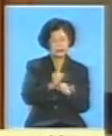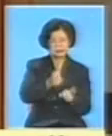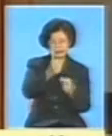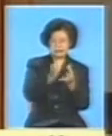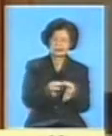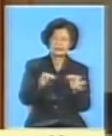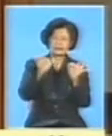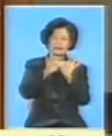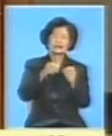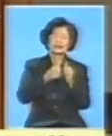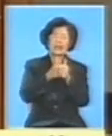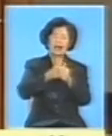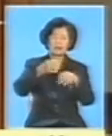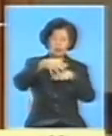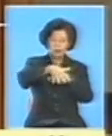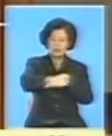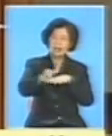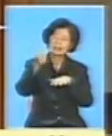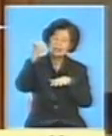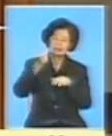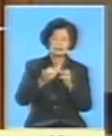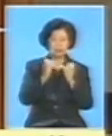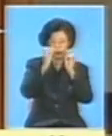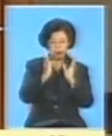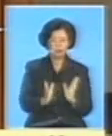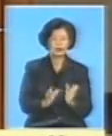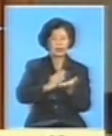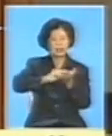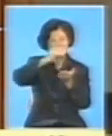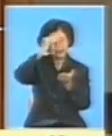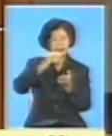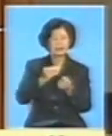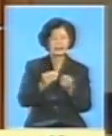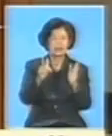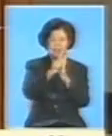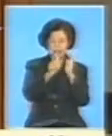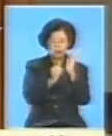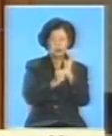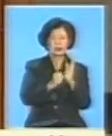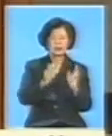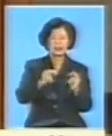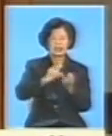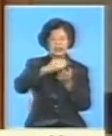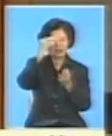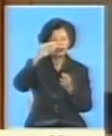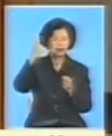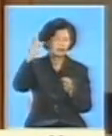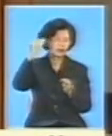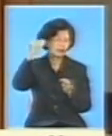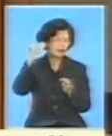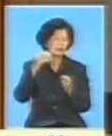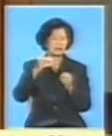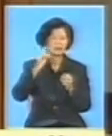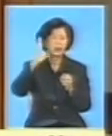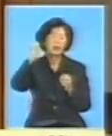ในโครงสร้างเดิมที่มีอยู่นะครับทั้งบุคลากรครูทั้งระบบการศึกษาหลักสูตรนักเรียนก็จะต้องฟังความเห็นจากผู้ปก